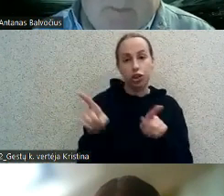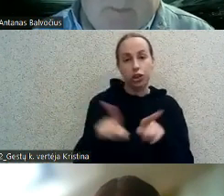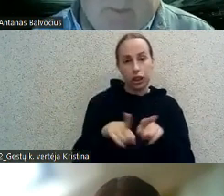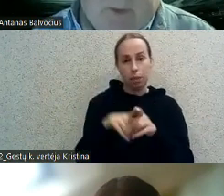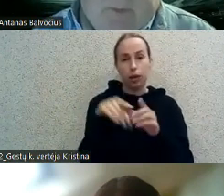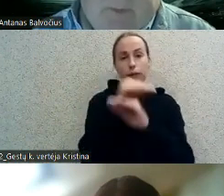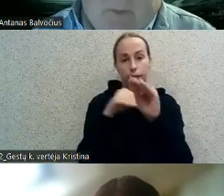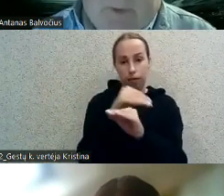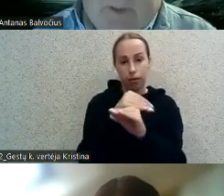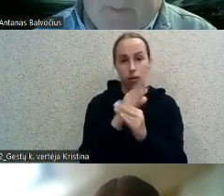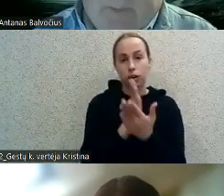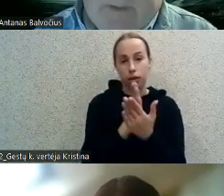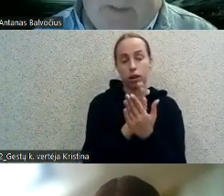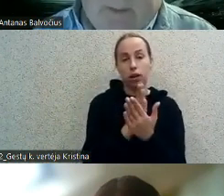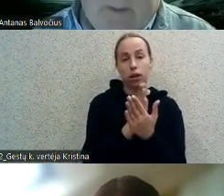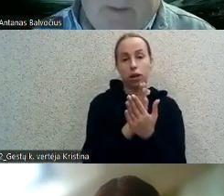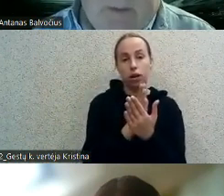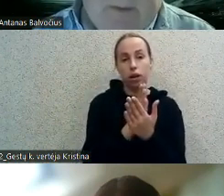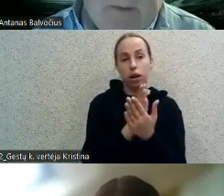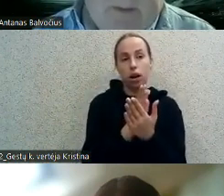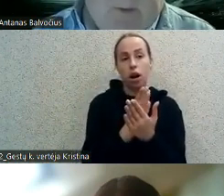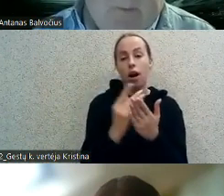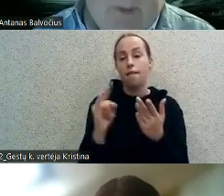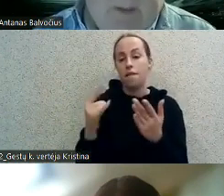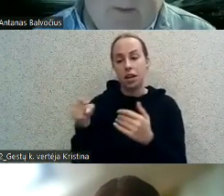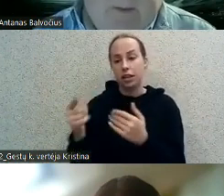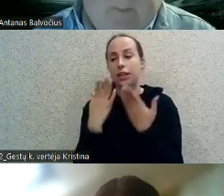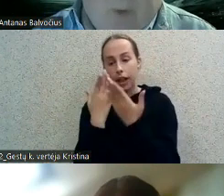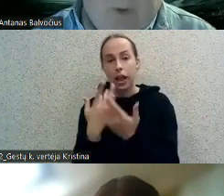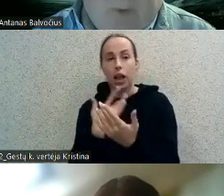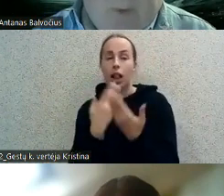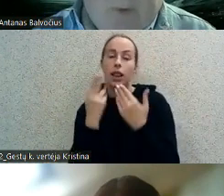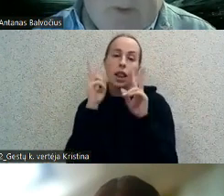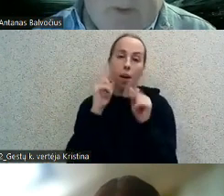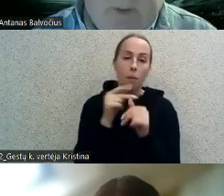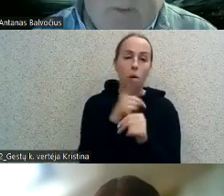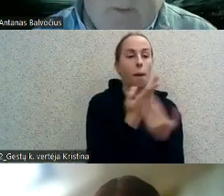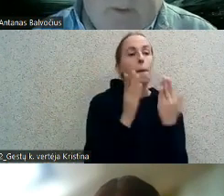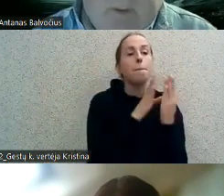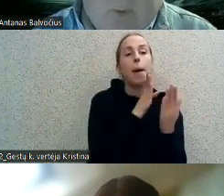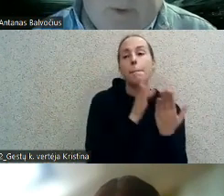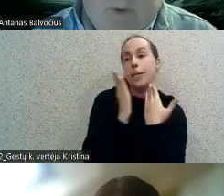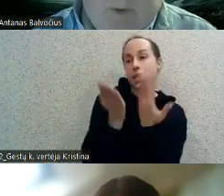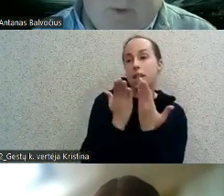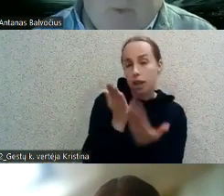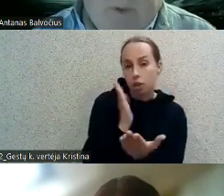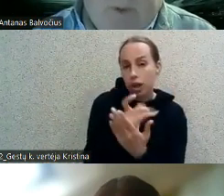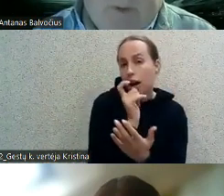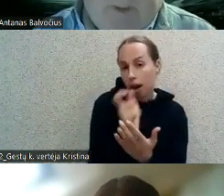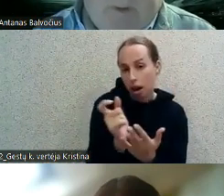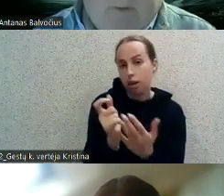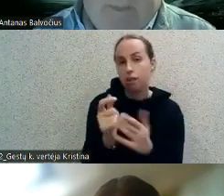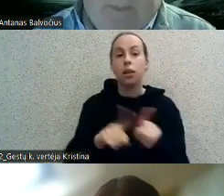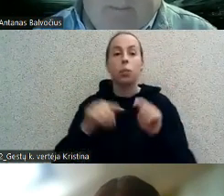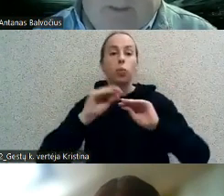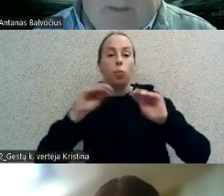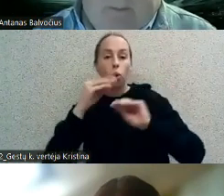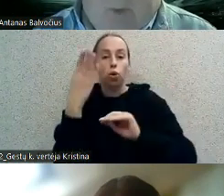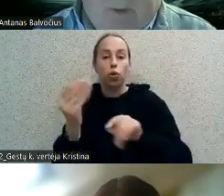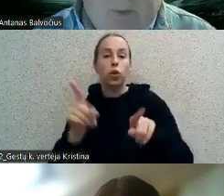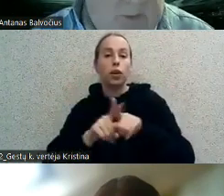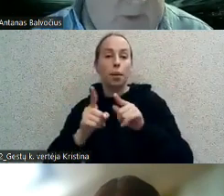ir mažo vaiko, kuris gal pats nelabai gerai skaito, mokytojos grožinį, kokį kūrinį, kad skaito.